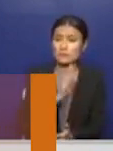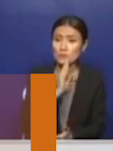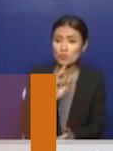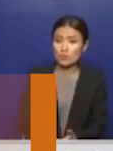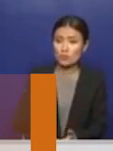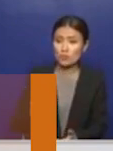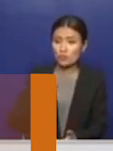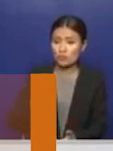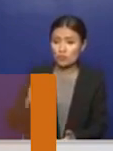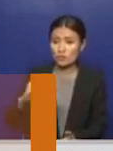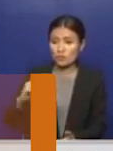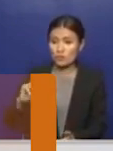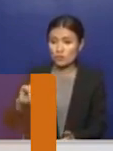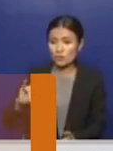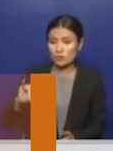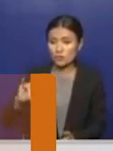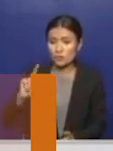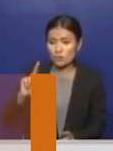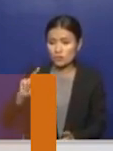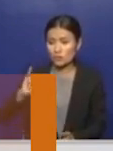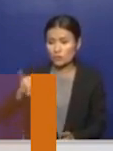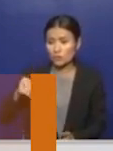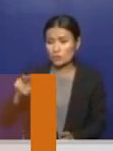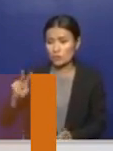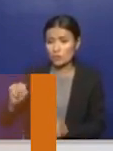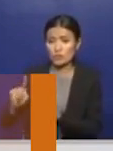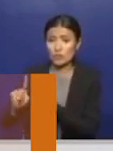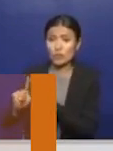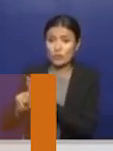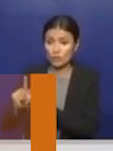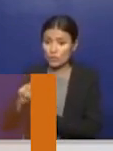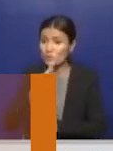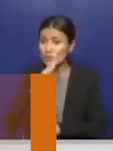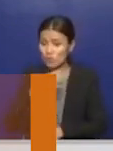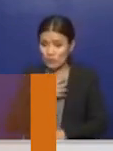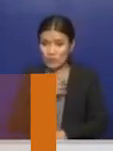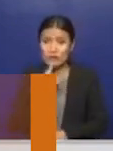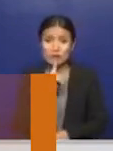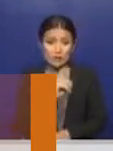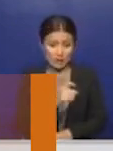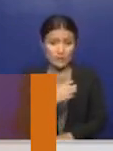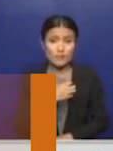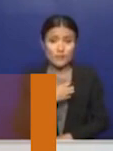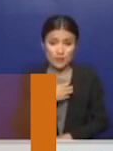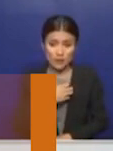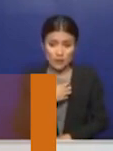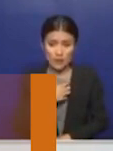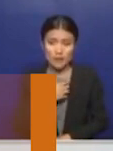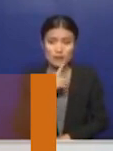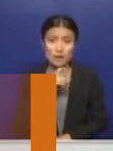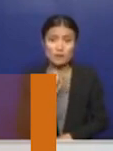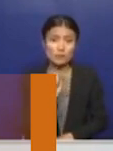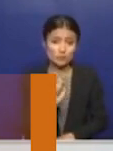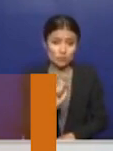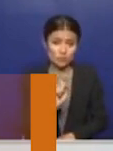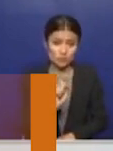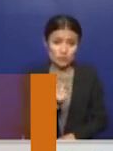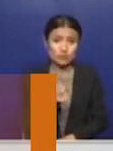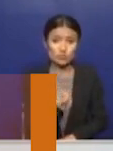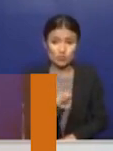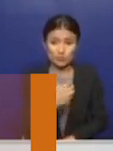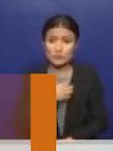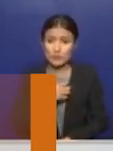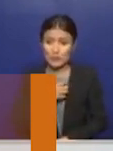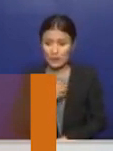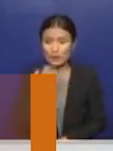รยังคงประสงค์ที่จะตั้งเป็นกระทู้ถามสดด้วยวาจาอยู่ก็ให้เสนอใหม่เพื่อพิจารณาในคราวถัดไปนะครับแจ้งท่านวิโรจน์ได้รับท